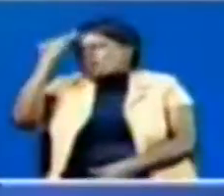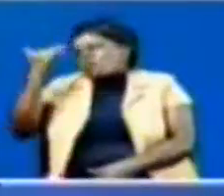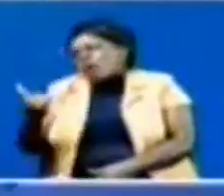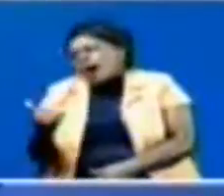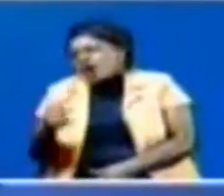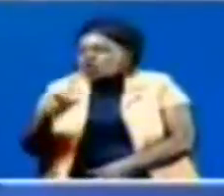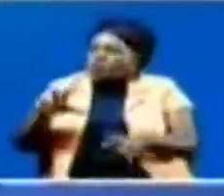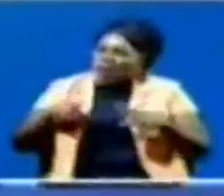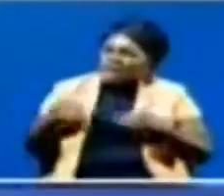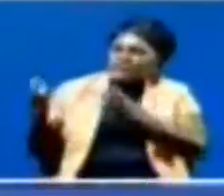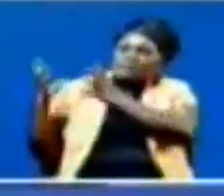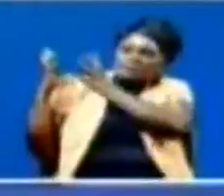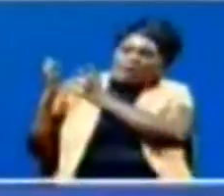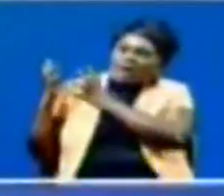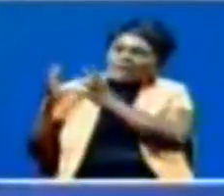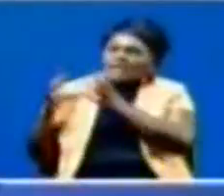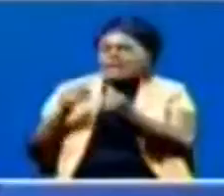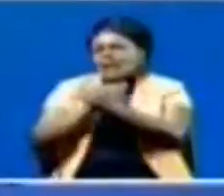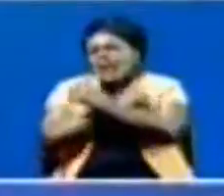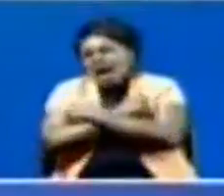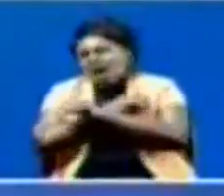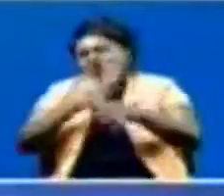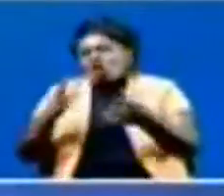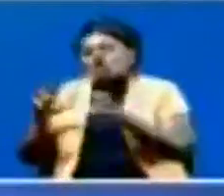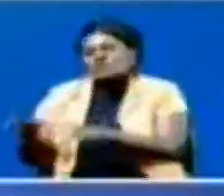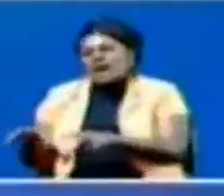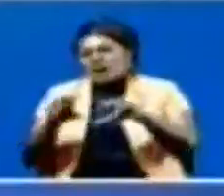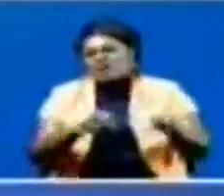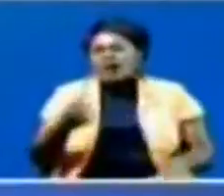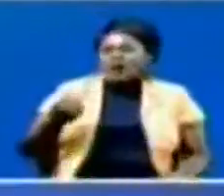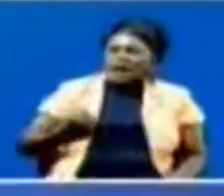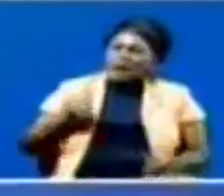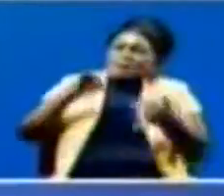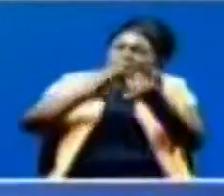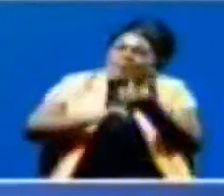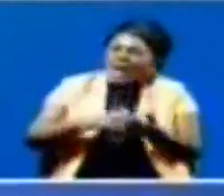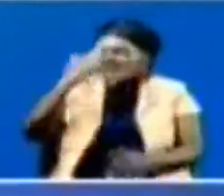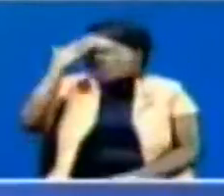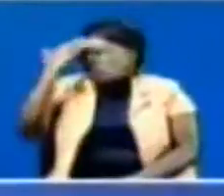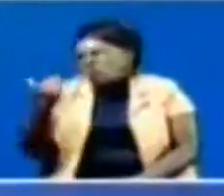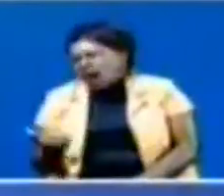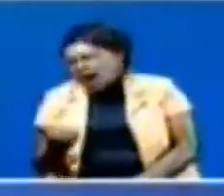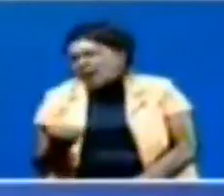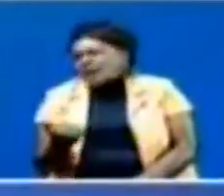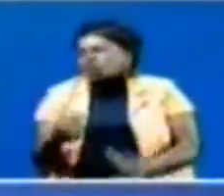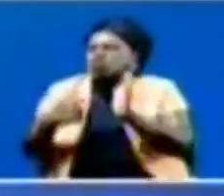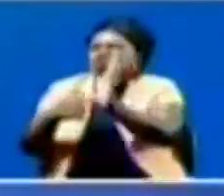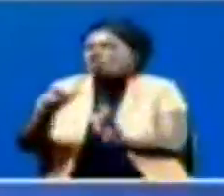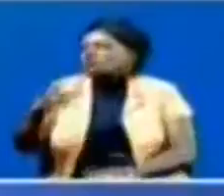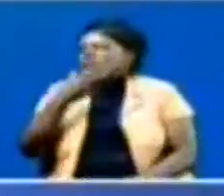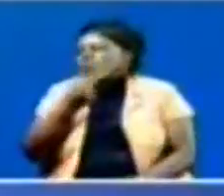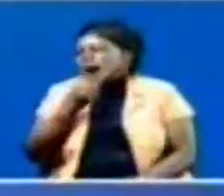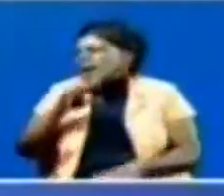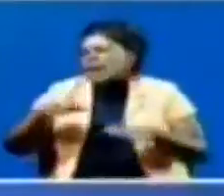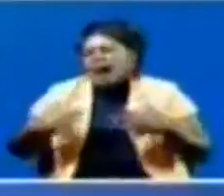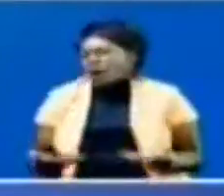majukumu umeoa kumpenda ule mtoto wa wenyewe ama kuja kumtesa tu umeoa ubebe ubabe wa kuwa wewe ni mwanamume umeoa ama huwa